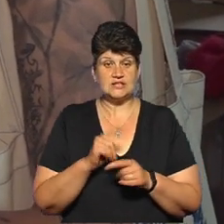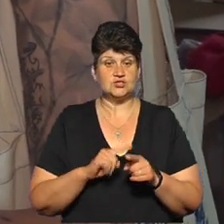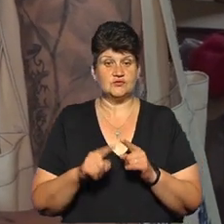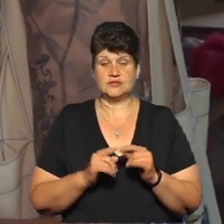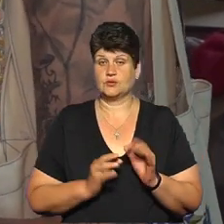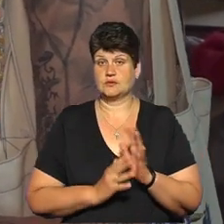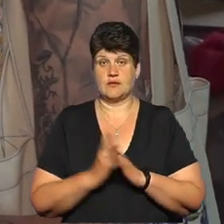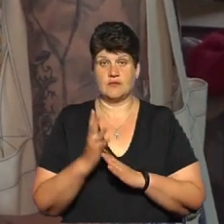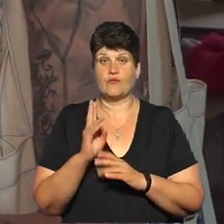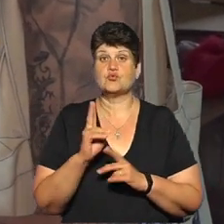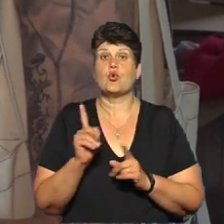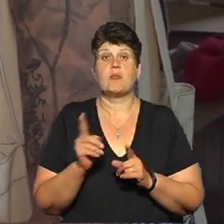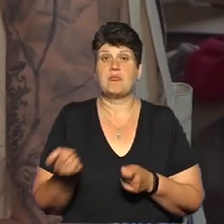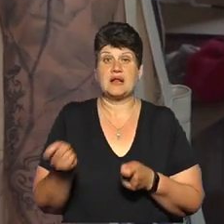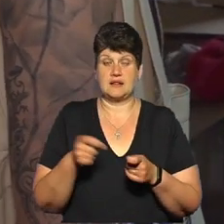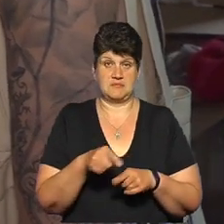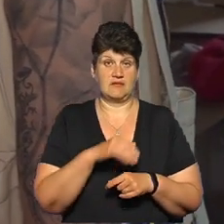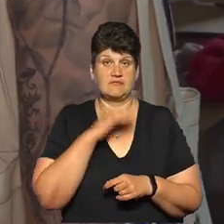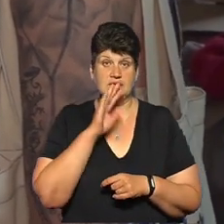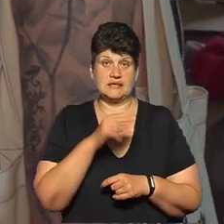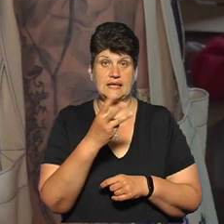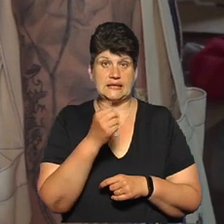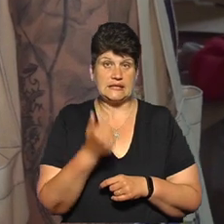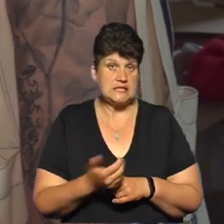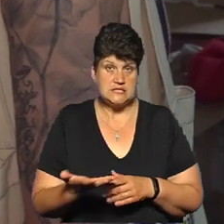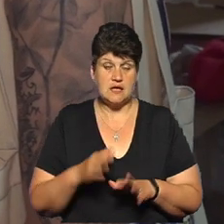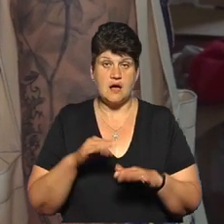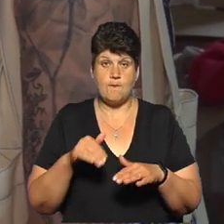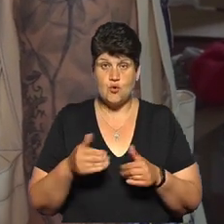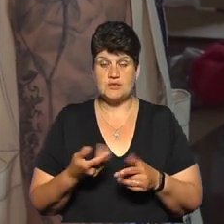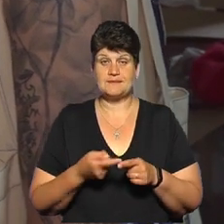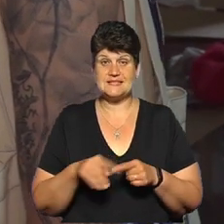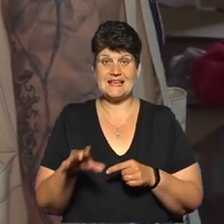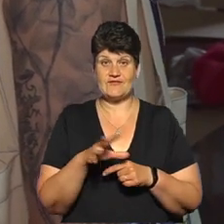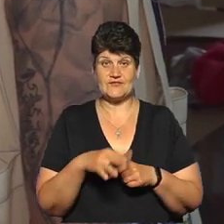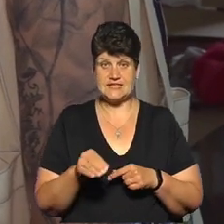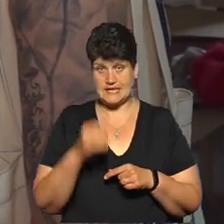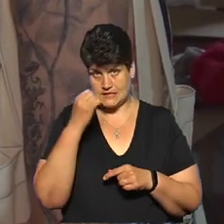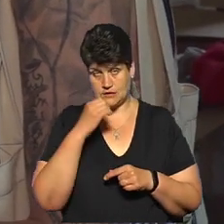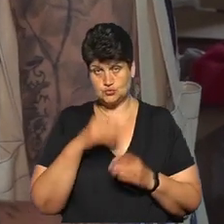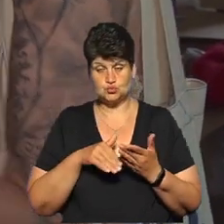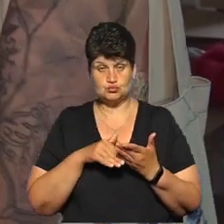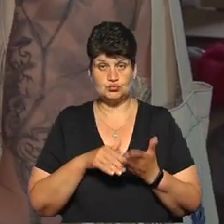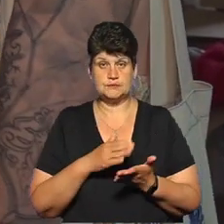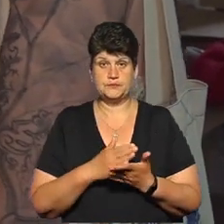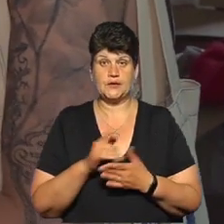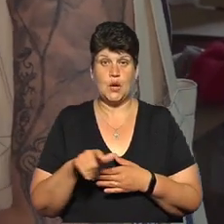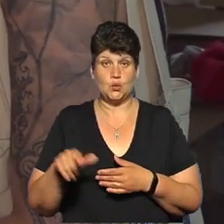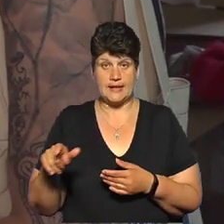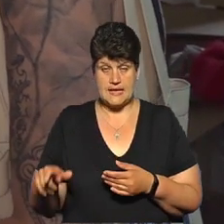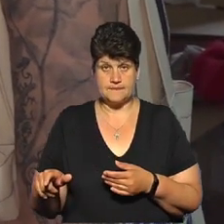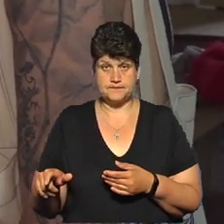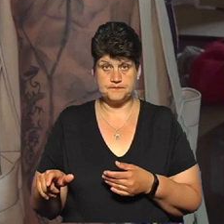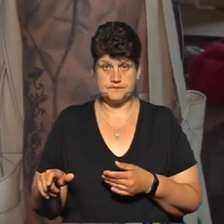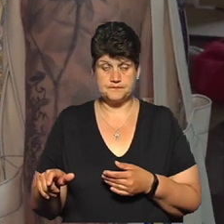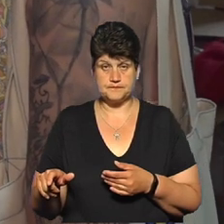приїхали, їх хватило на 3 тижні. А потім це все лише дякуючи допомозі людей, тому що от все, в